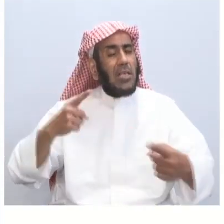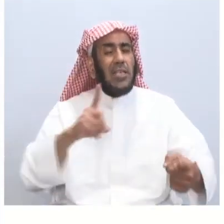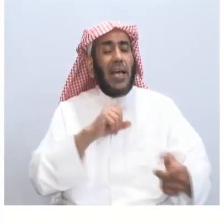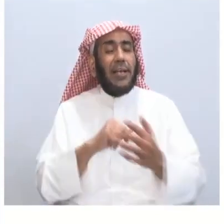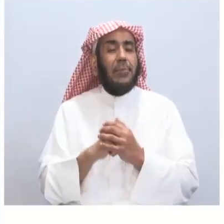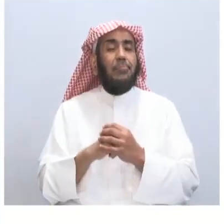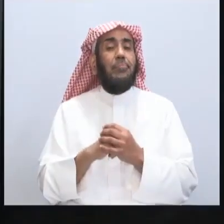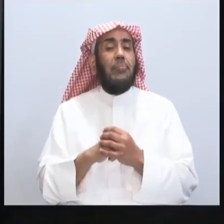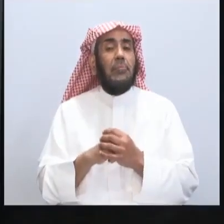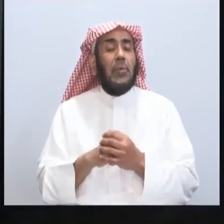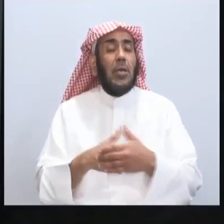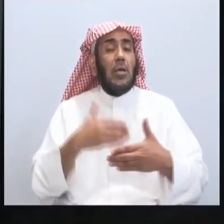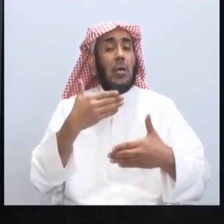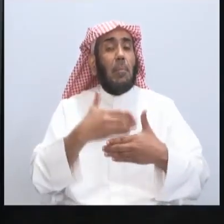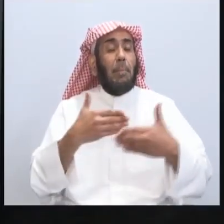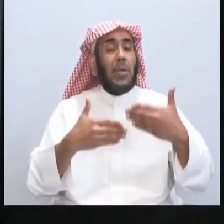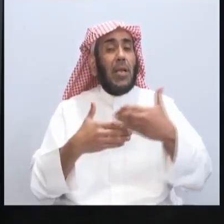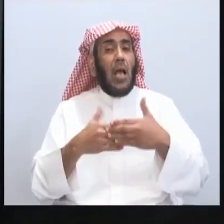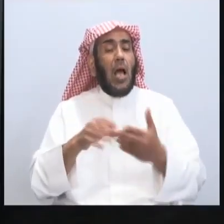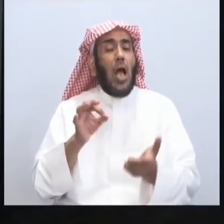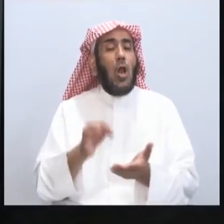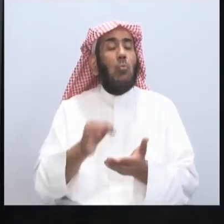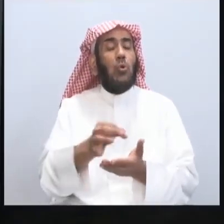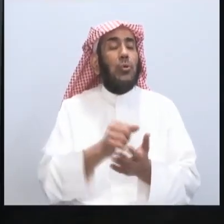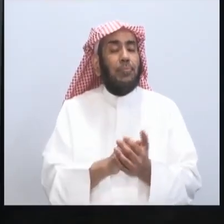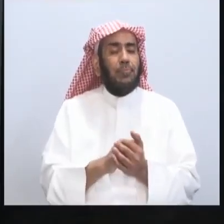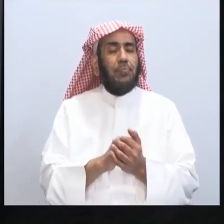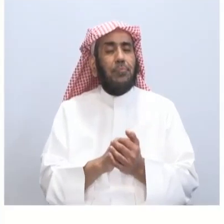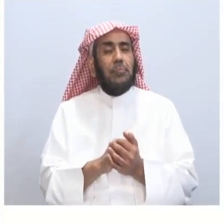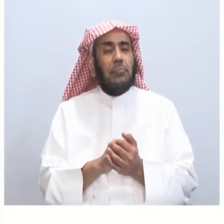التاريخ بناء البناء المدن بناء